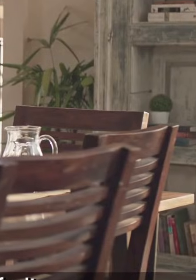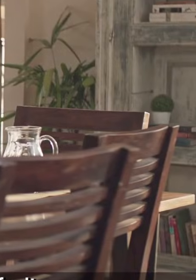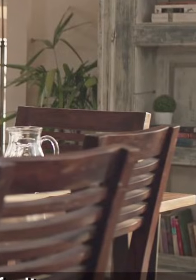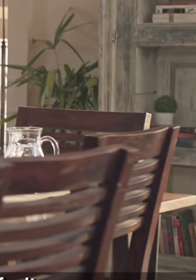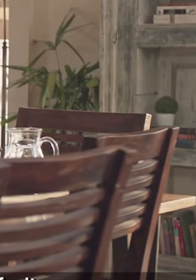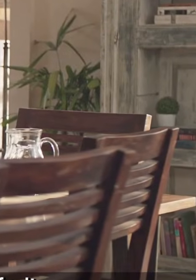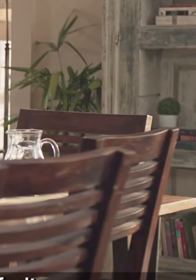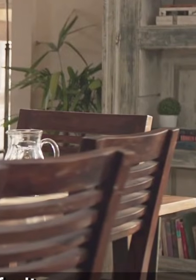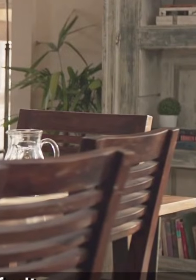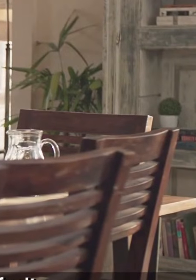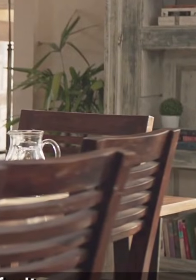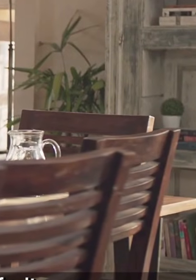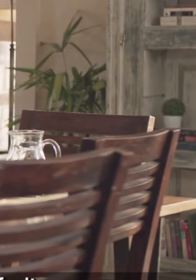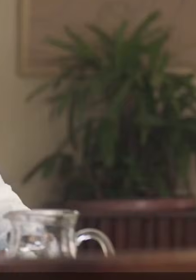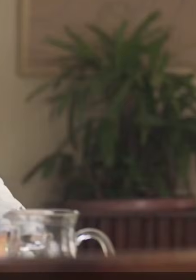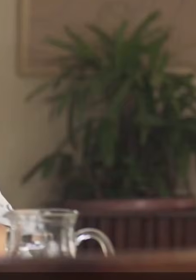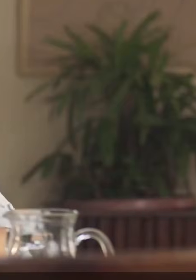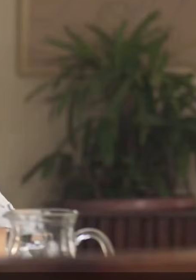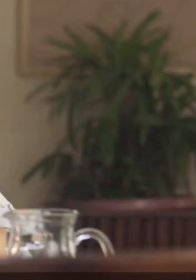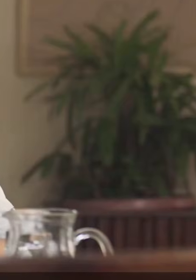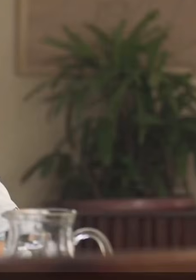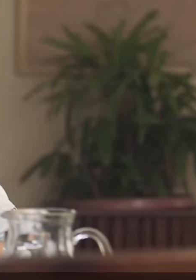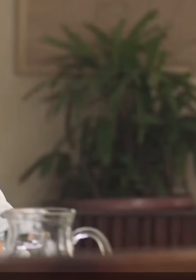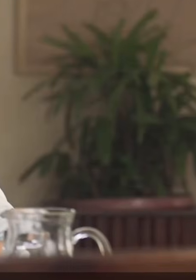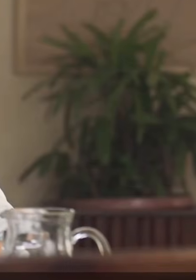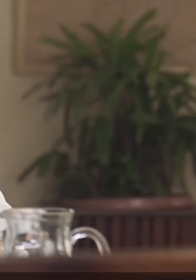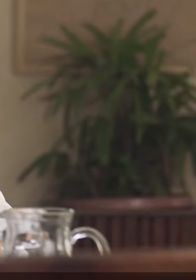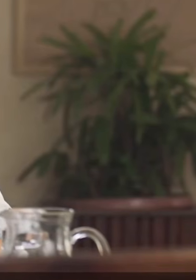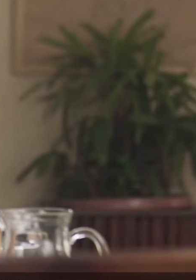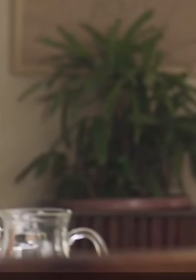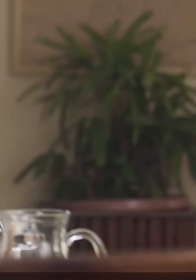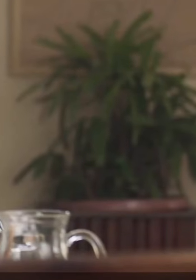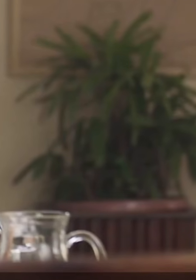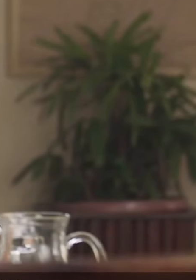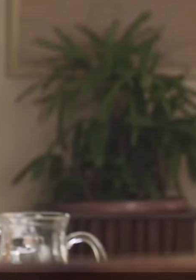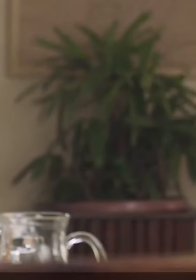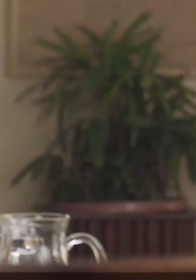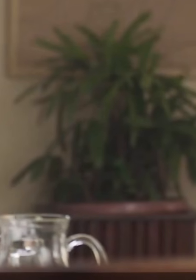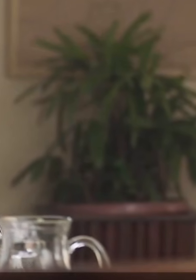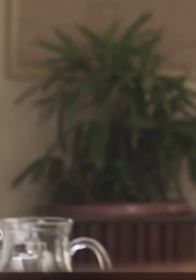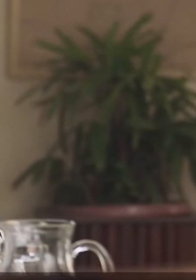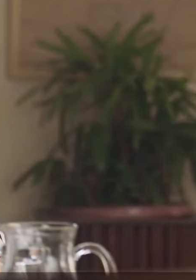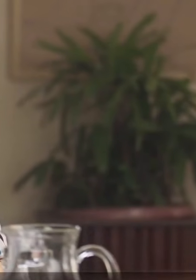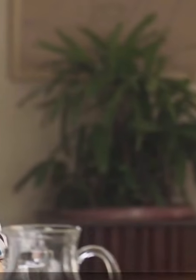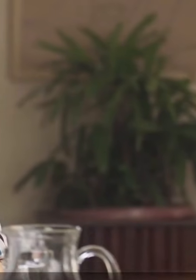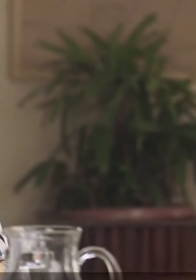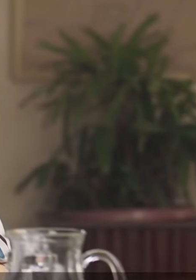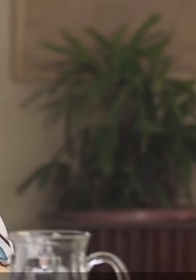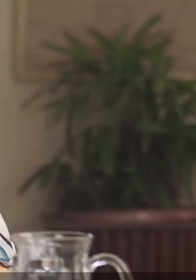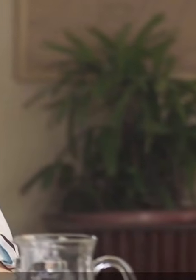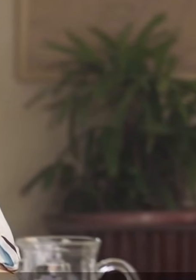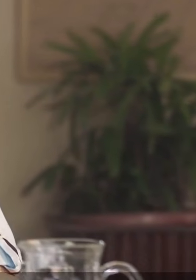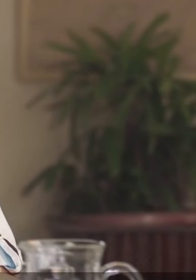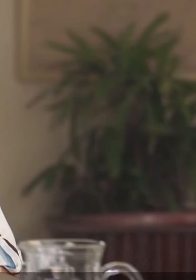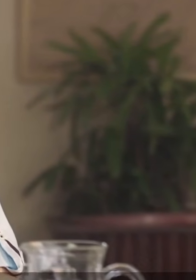से सैलेड, दही या फल पे नमक मत छिड़किए। चाय में चीनी लेते हैं, यानी कोई नहीं, लीजिए लीजिए, बस